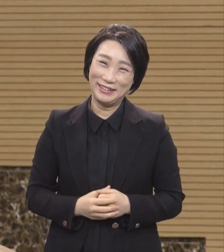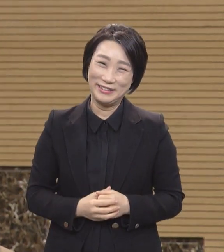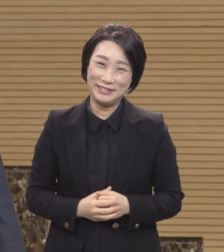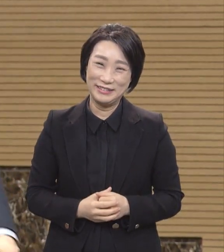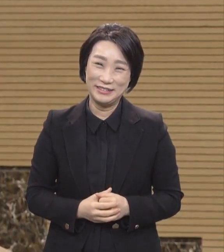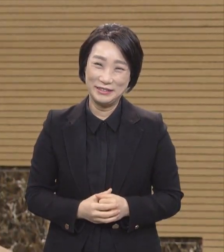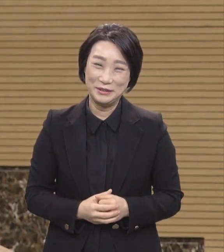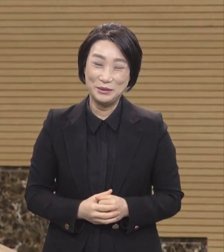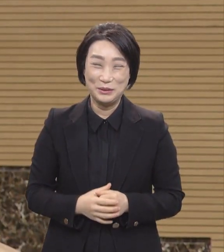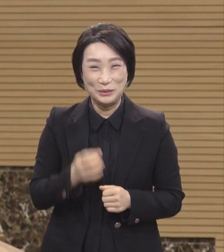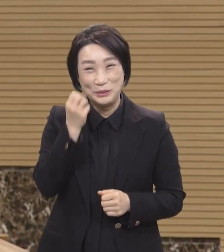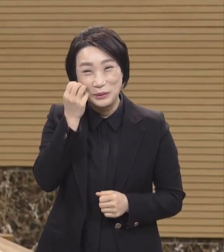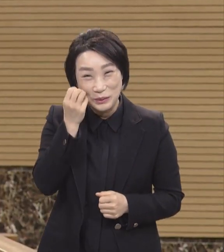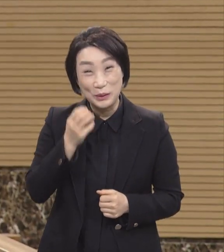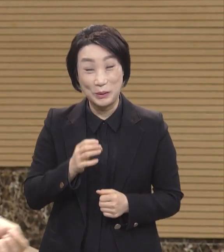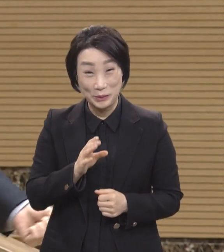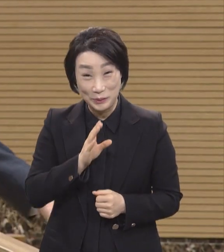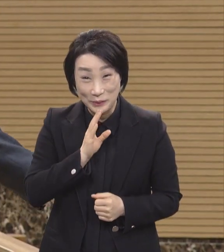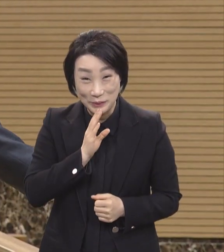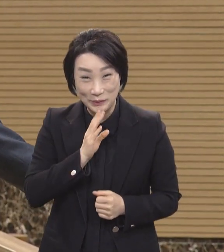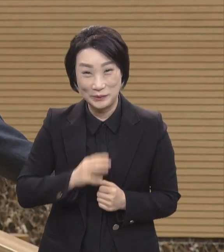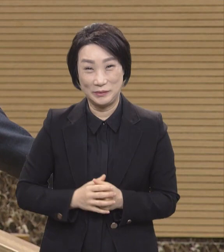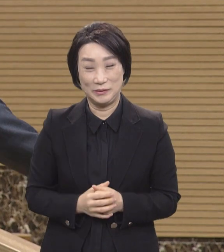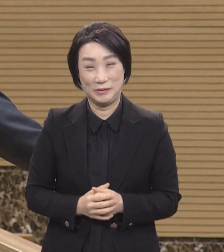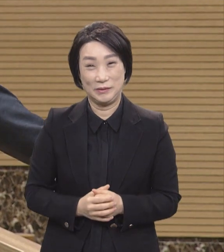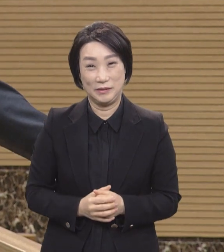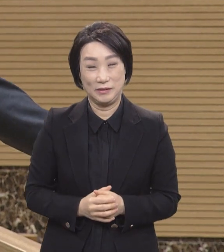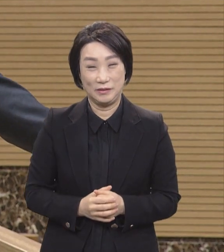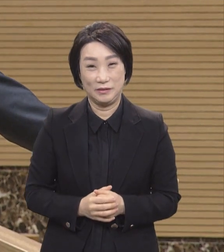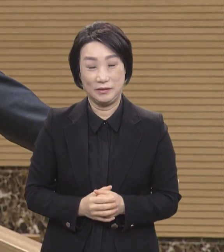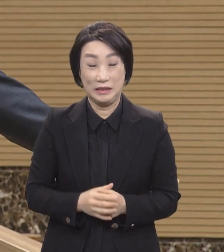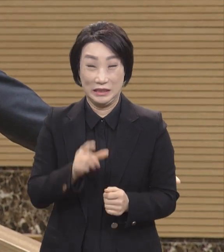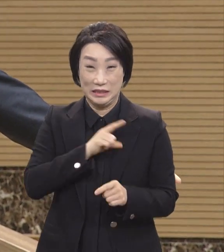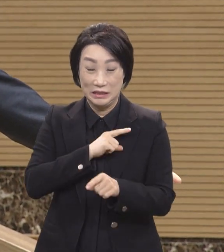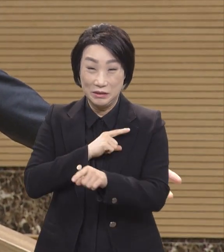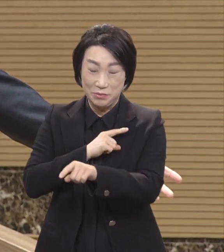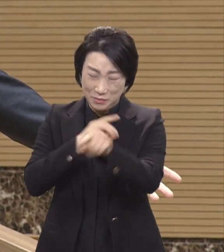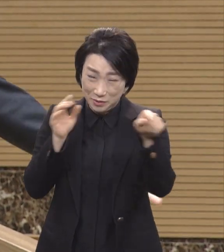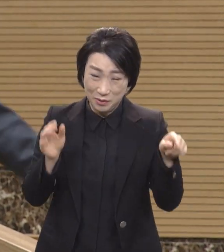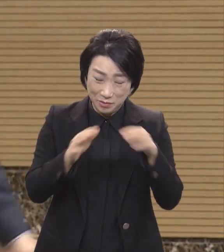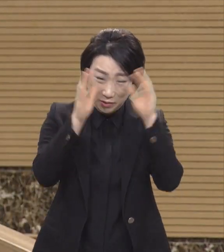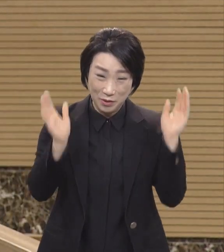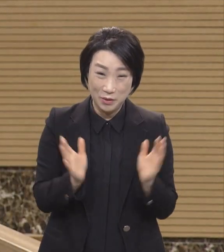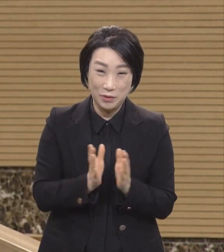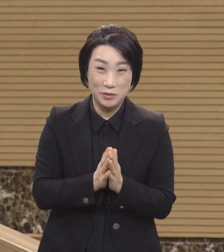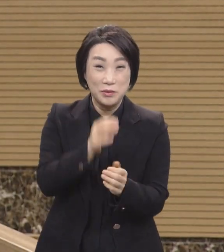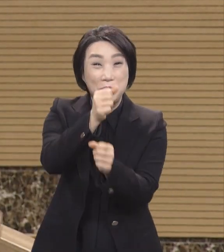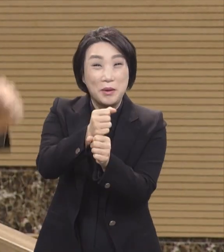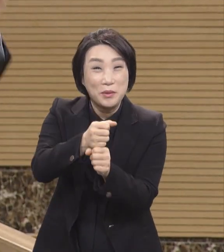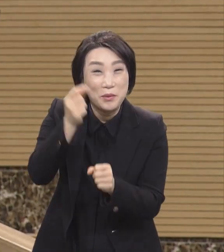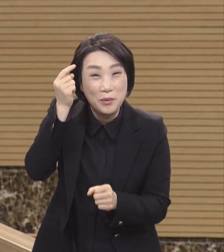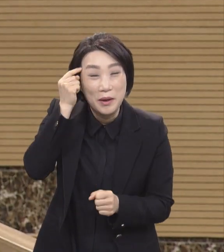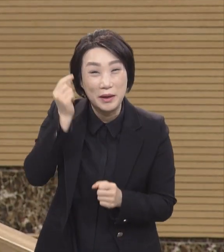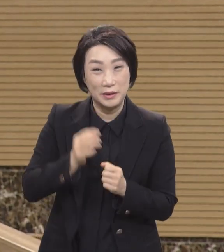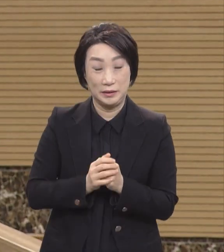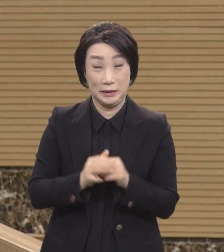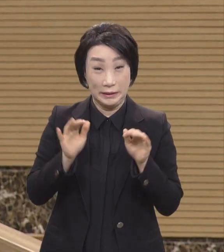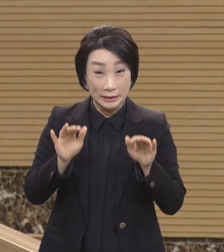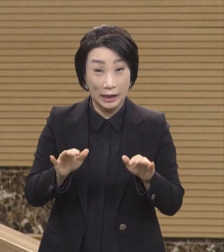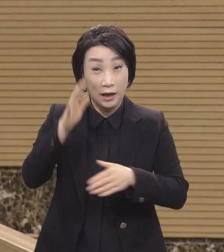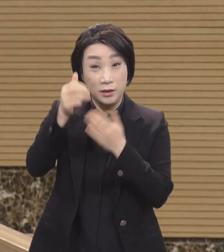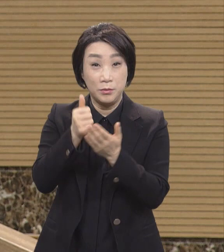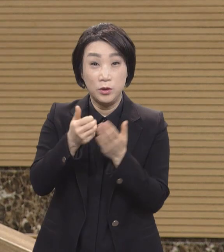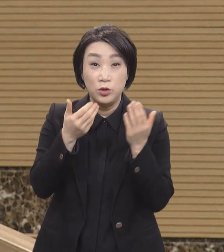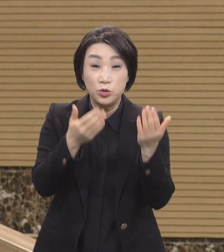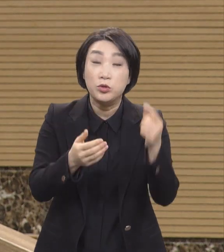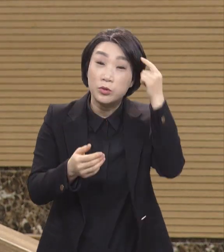진짜 신기해. 그렇게 이름을 착 준 것은 하나님이